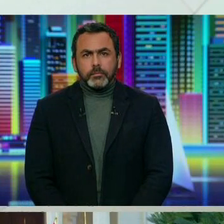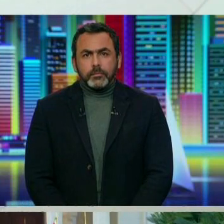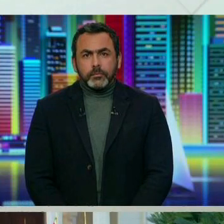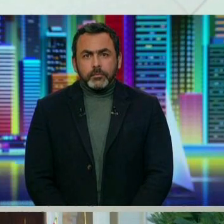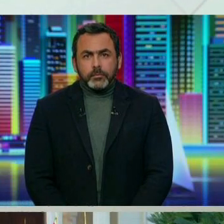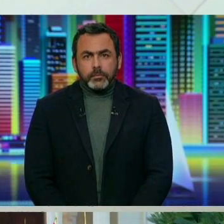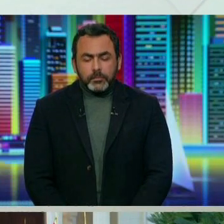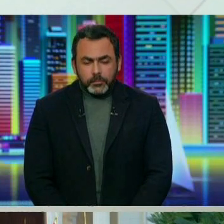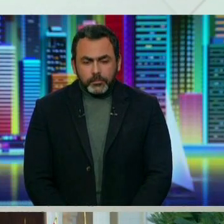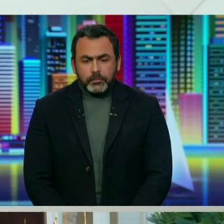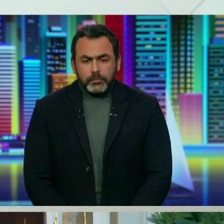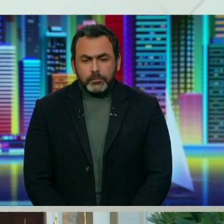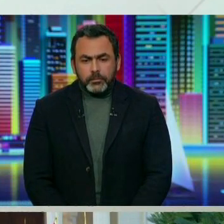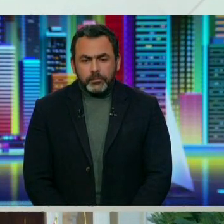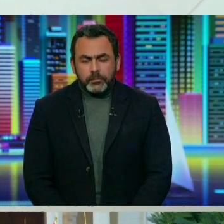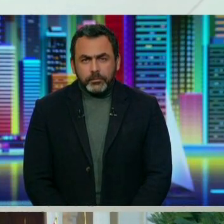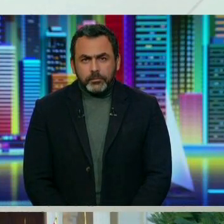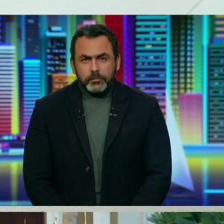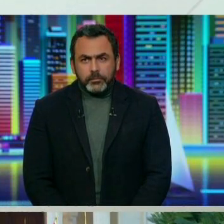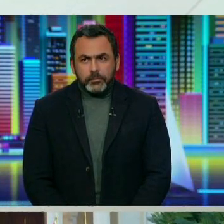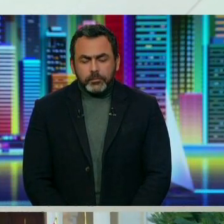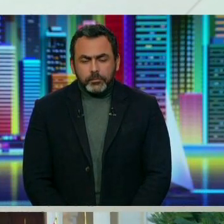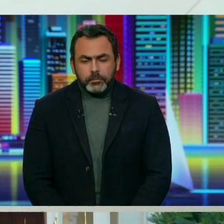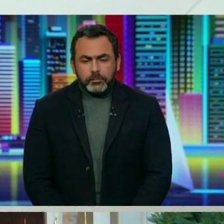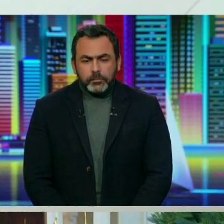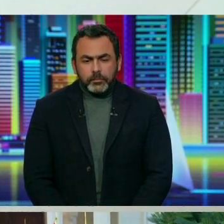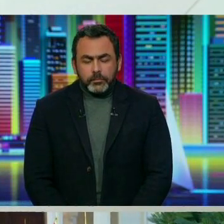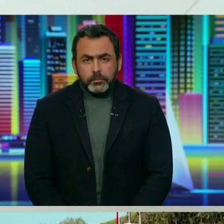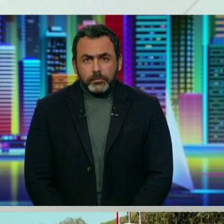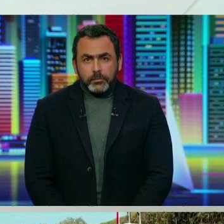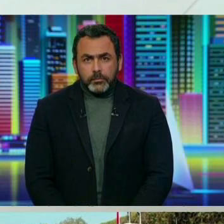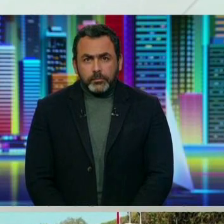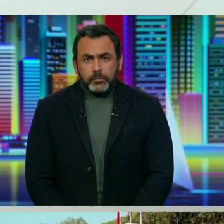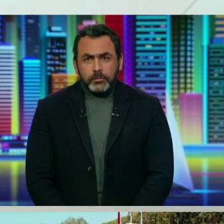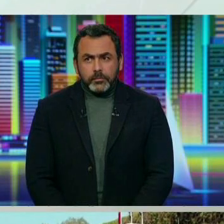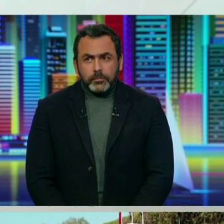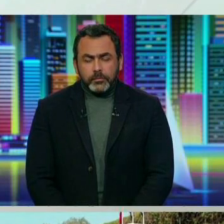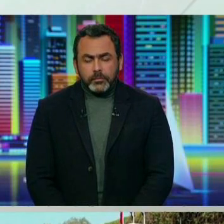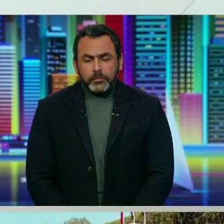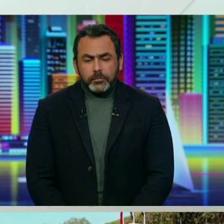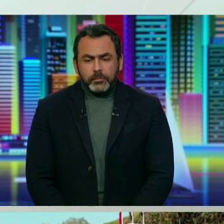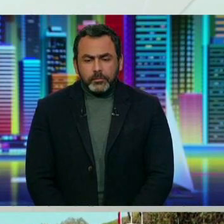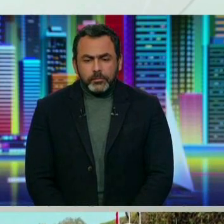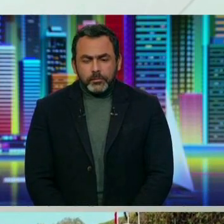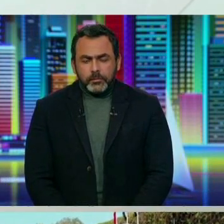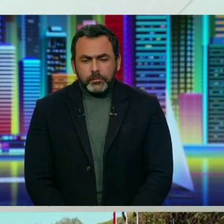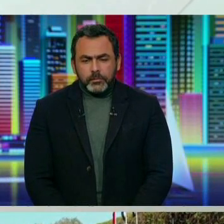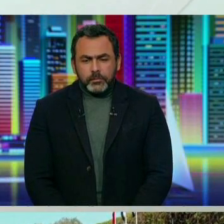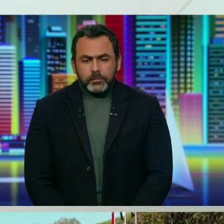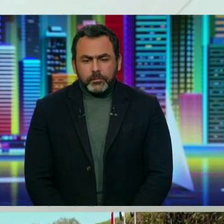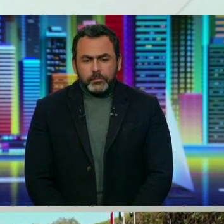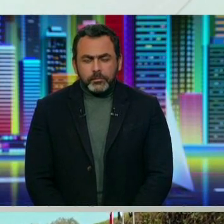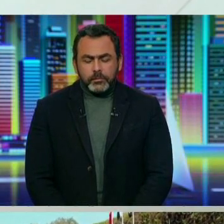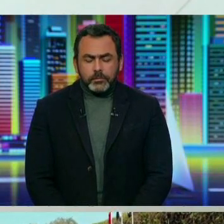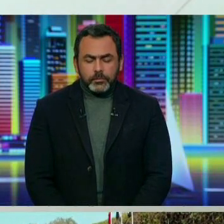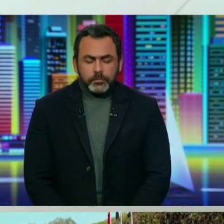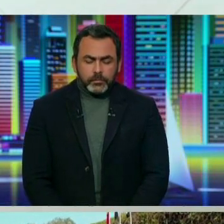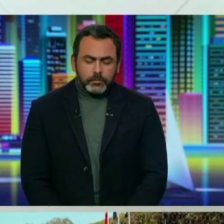والمنافع المشتركة بات يشكل ملمحا أساسيا، وأعتقد أن ذلك كما جرى اليوم في